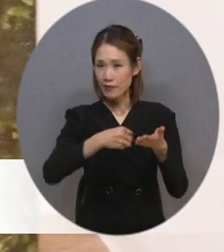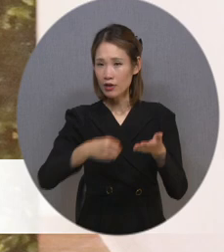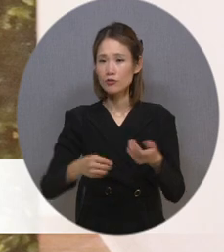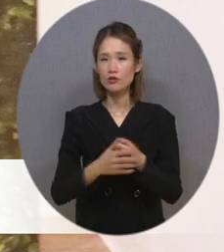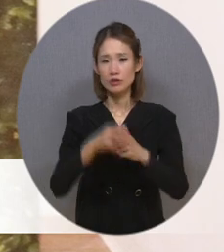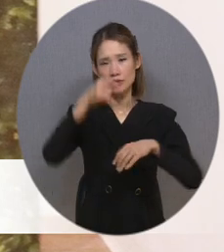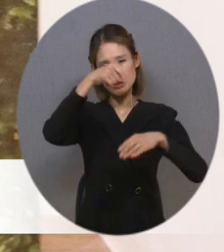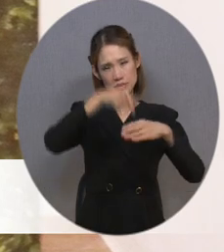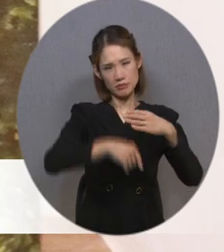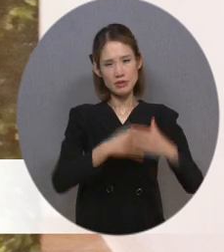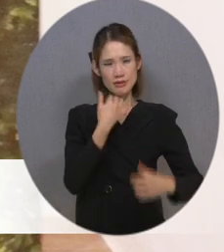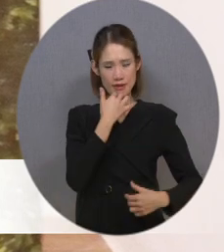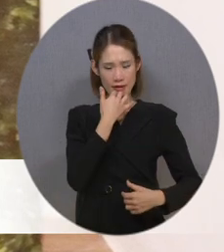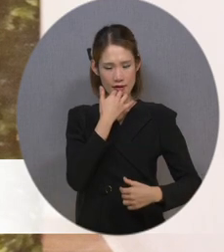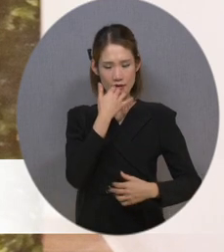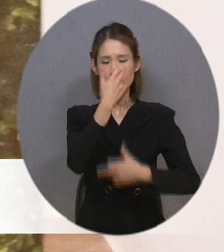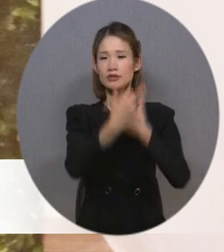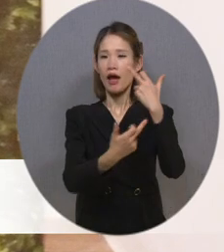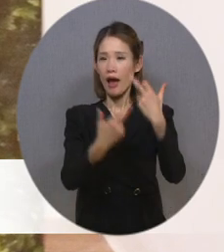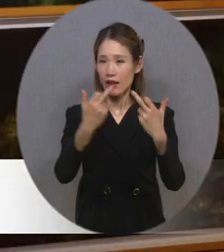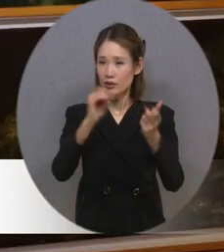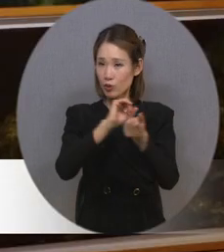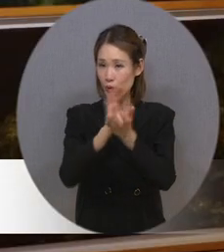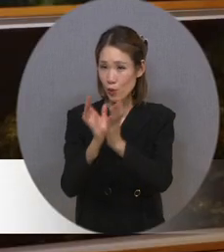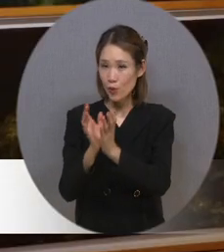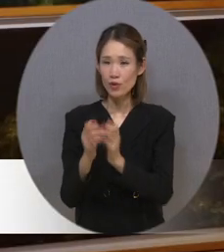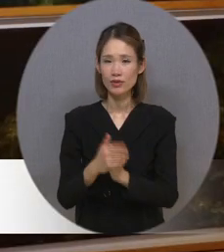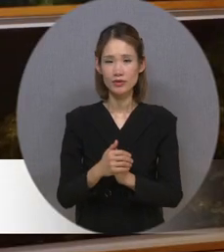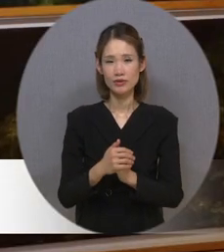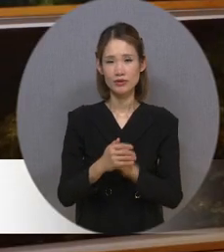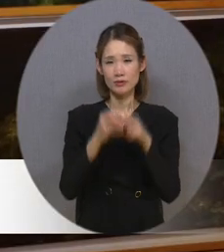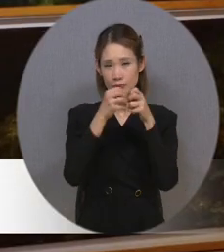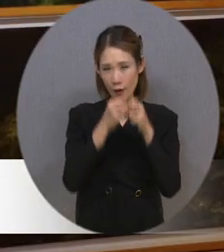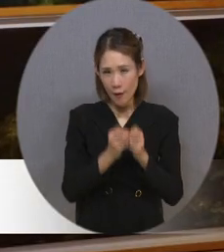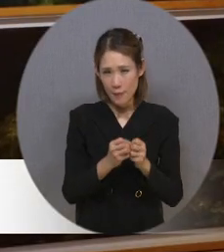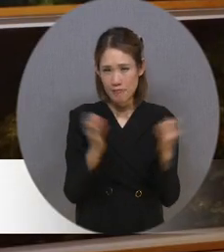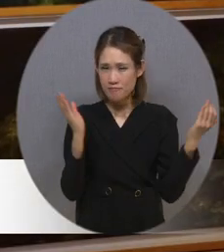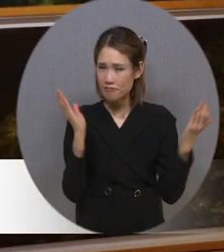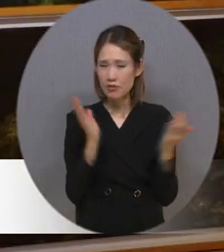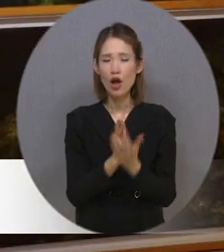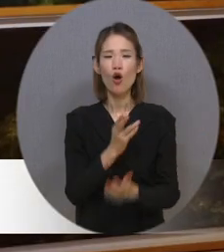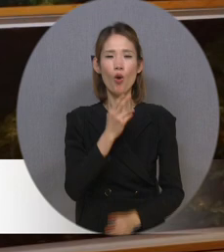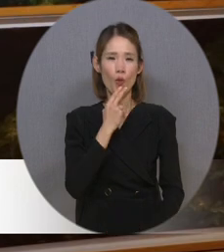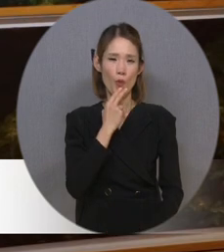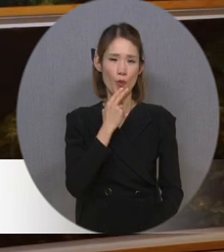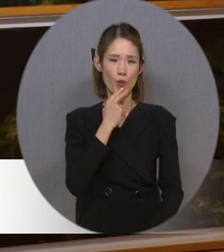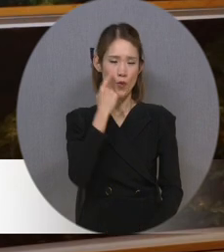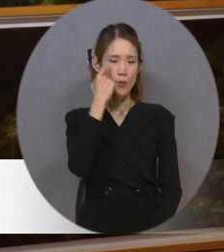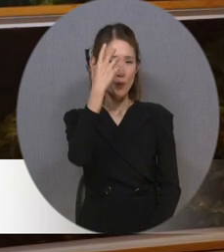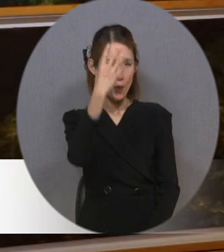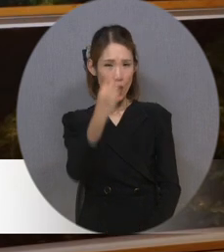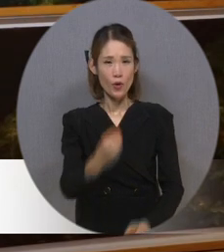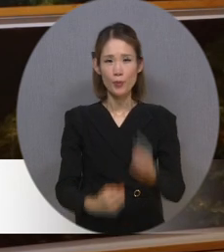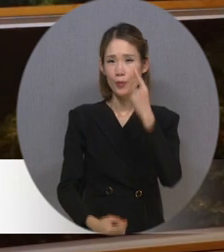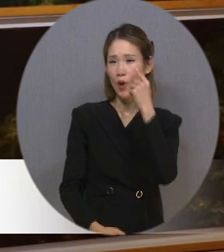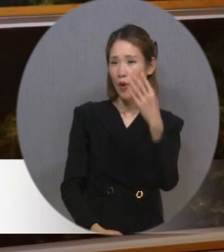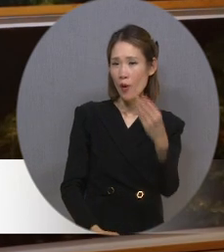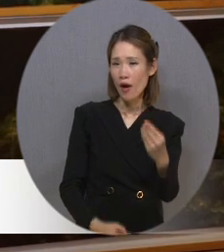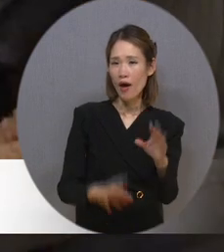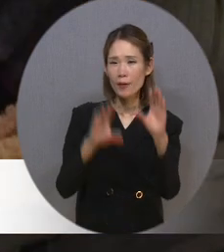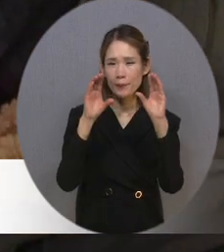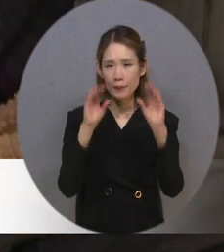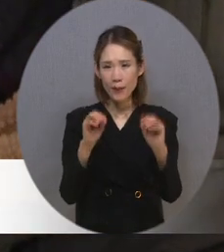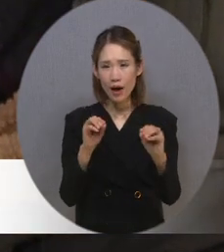표현한 산과 꽃. 정형화되지 않는 표현으로 보는 이의 시선을 멈추게 하는